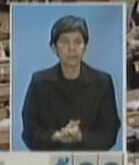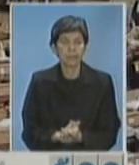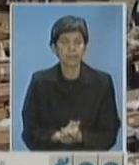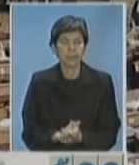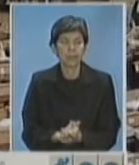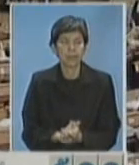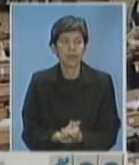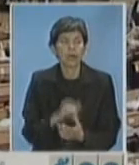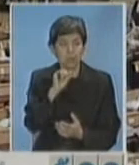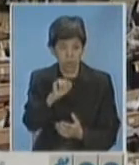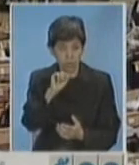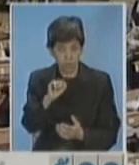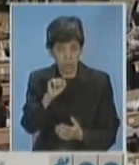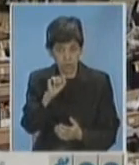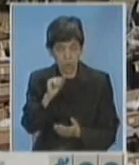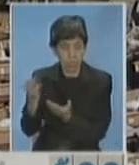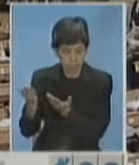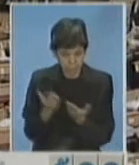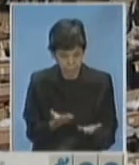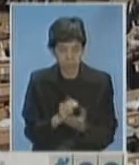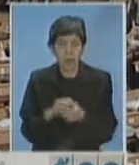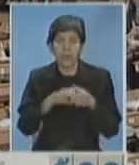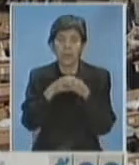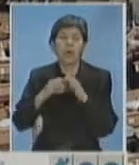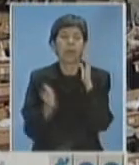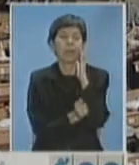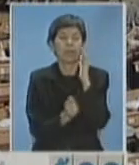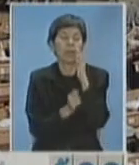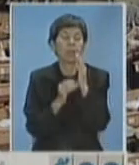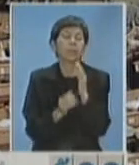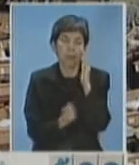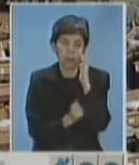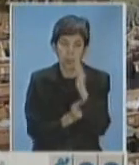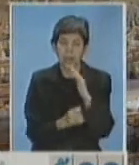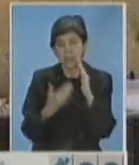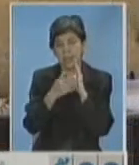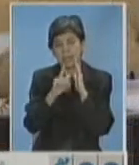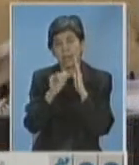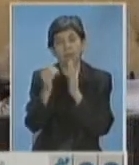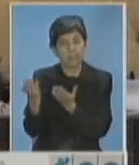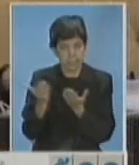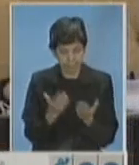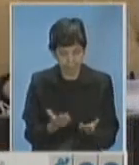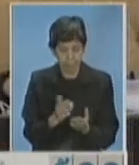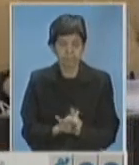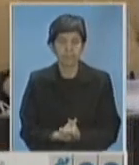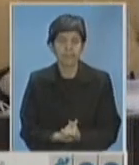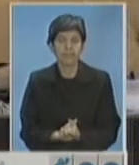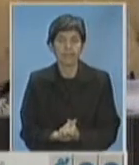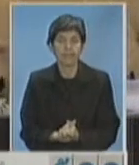สภาผู้แทนราษฎรยินดีต้อนรับคณะกำนันตำบลบ้านยางนะครับจังหวัดชัยภูมิด้วยความยินดีครับ